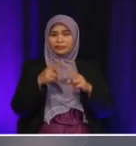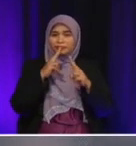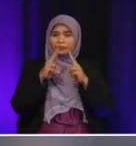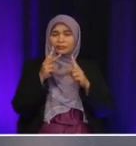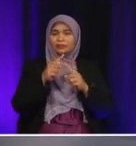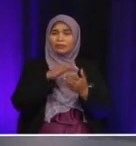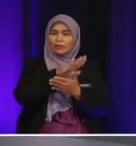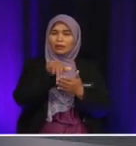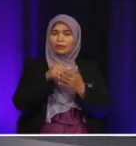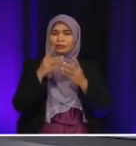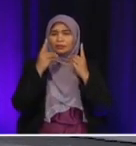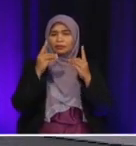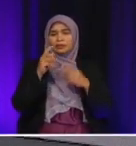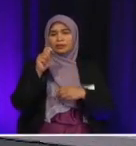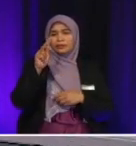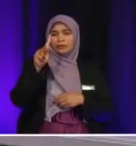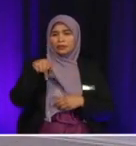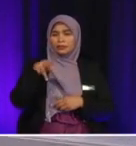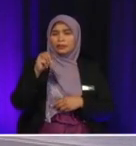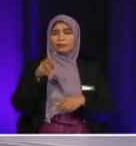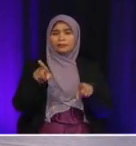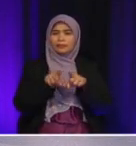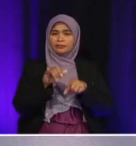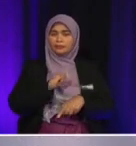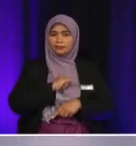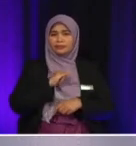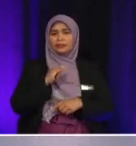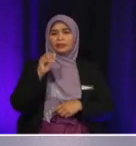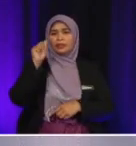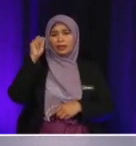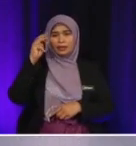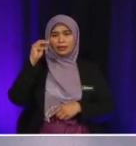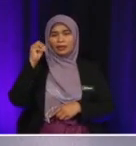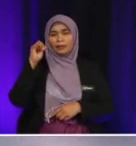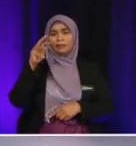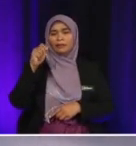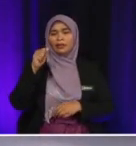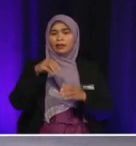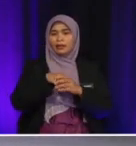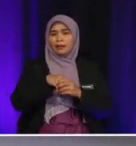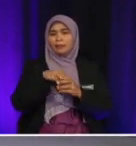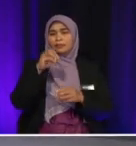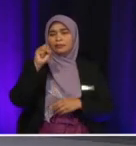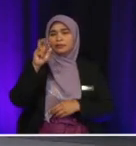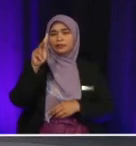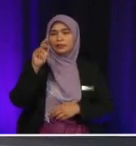seluruh penonton did TV KPM Anda bersama saya aanfan Azman dalam sukses SPM